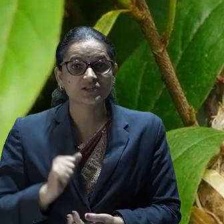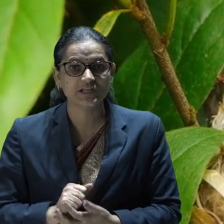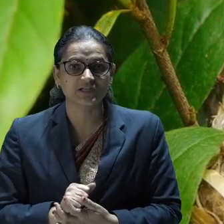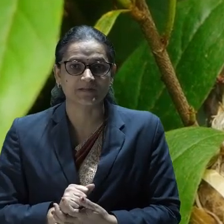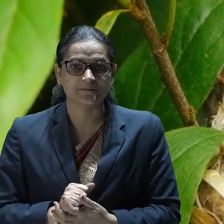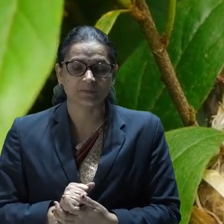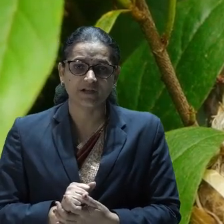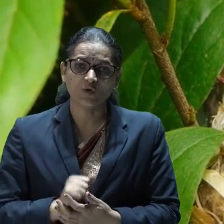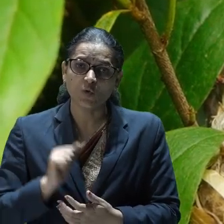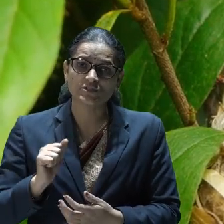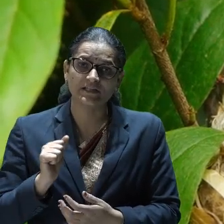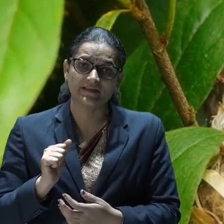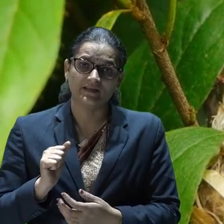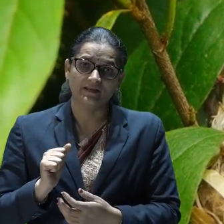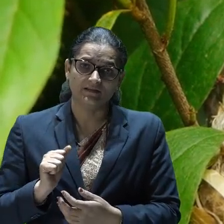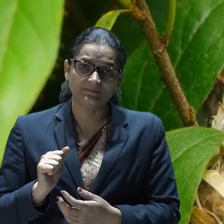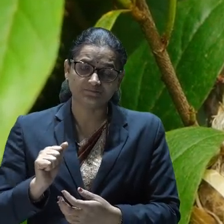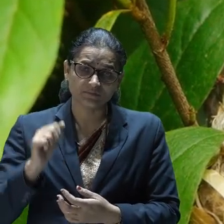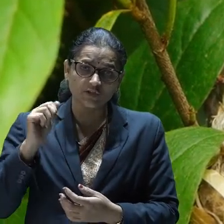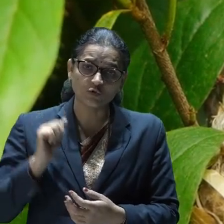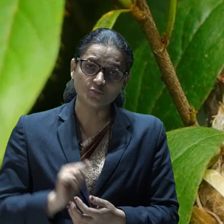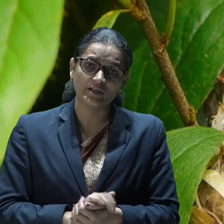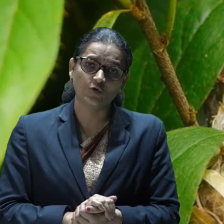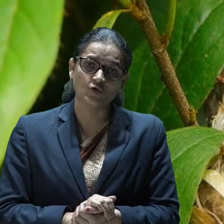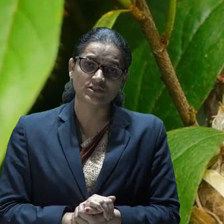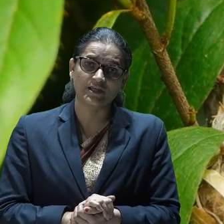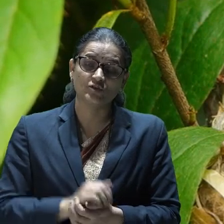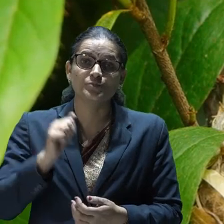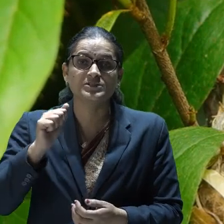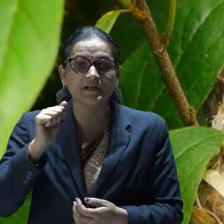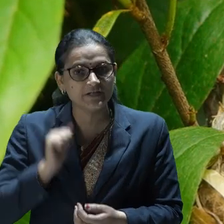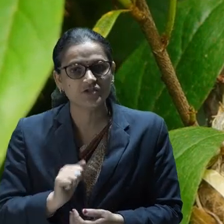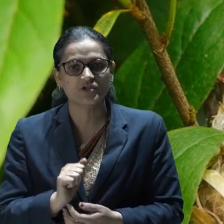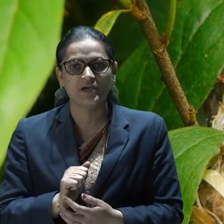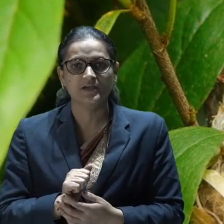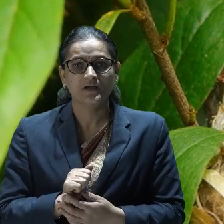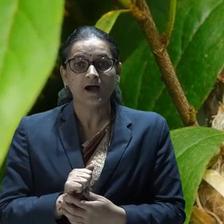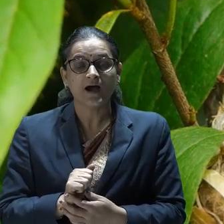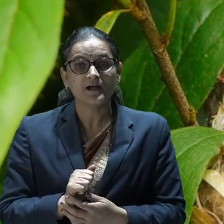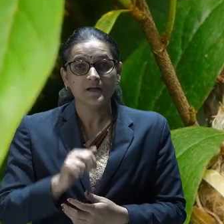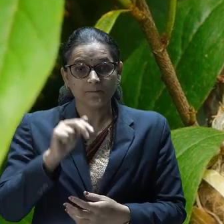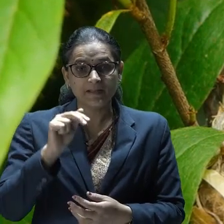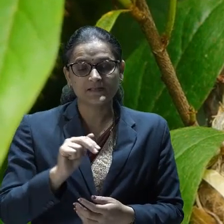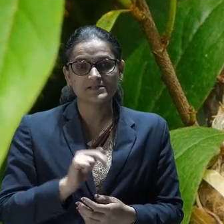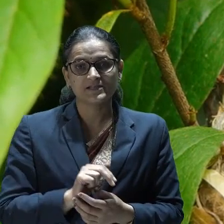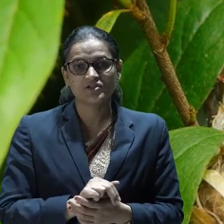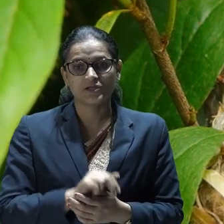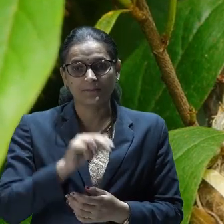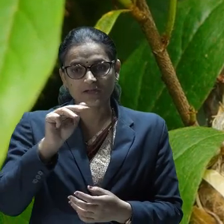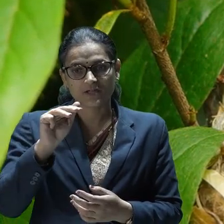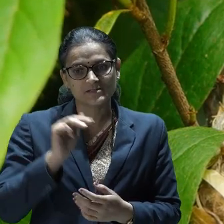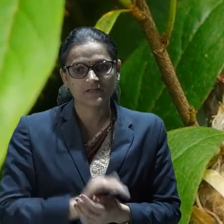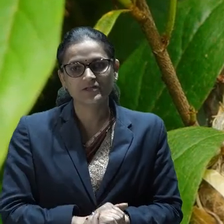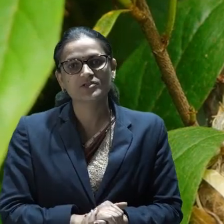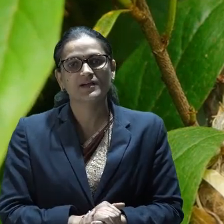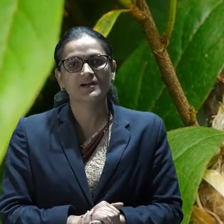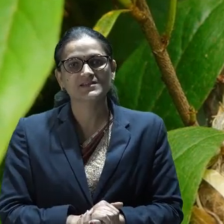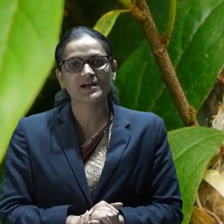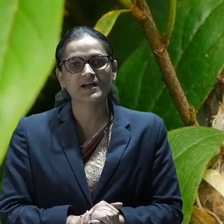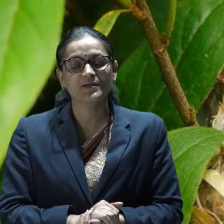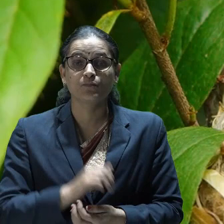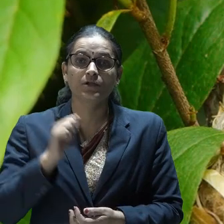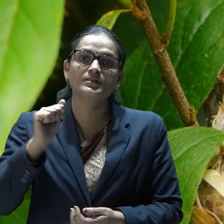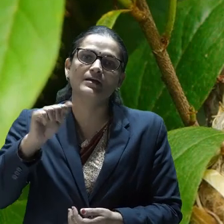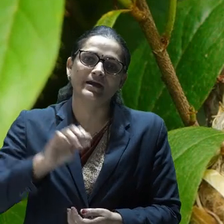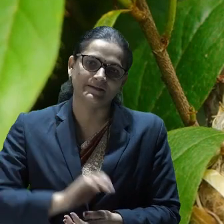सामर्थ्यशाली, शक्तिशाली, आणि होसले की तुमचे होसले, तुमचा निश्चय हा पिलांचा निश्चय, पक्ष्यांचा निश्चय हा